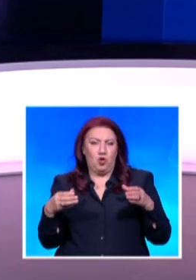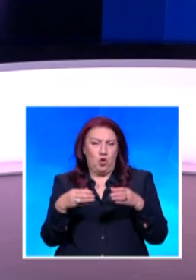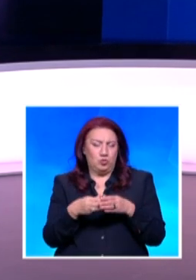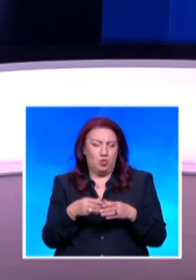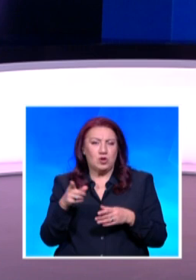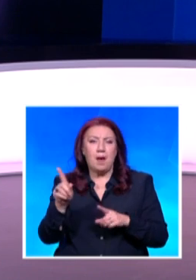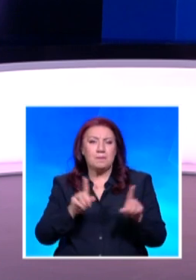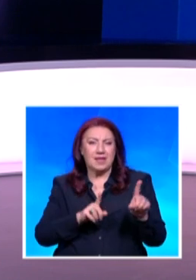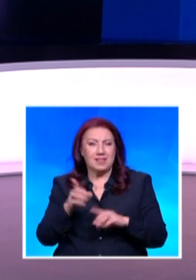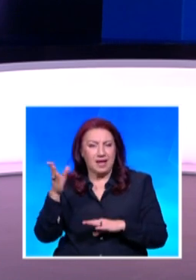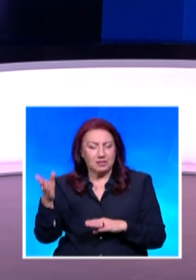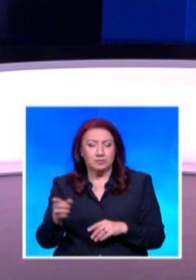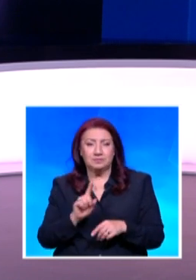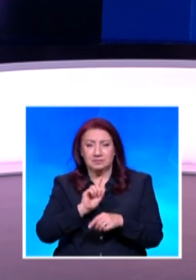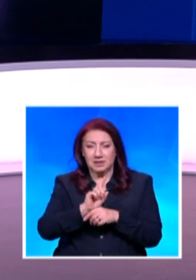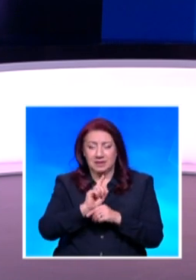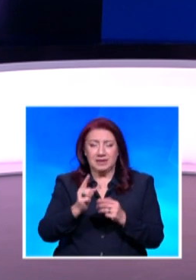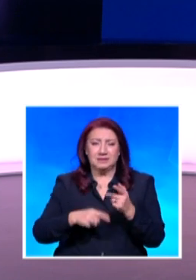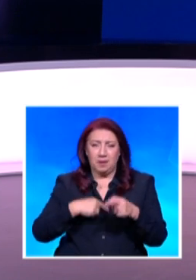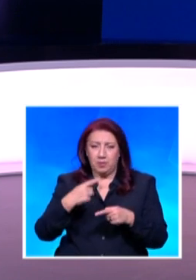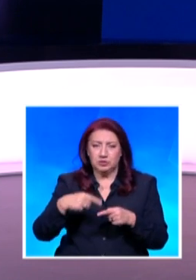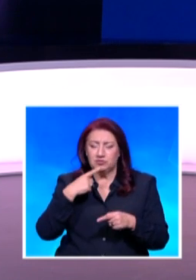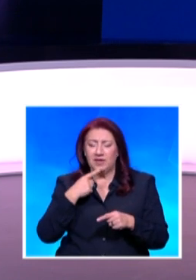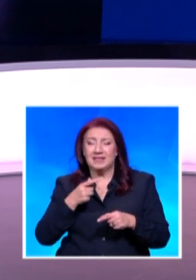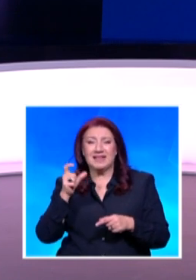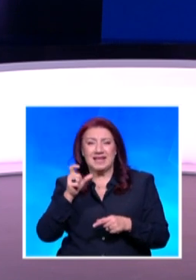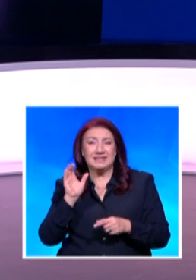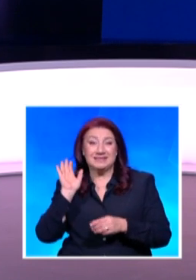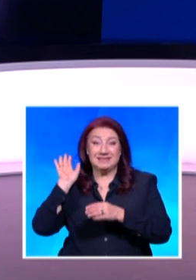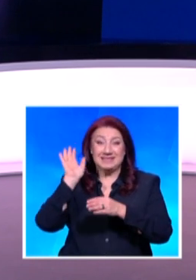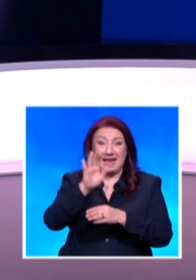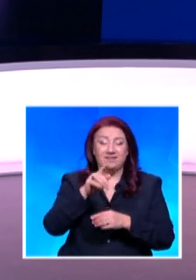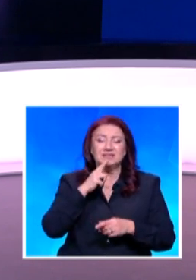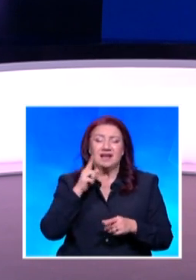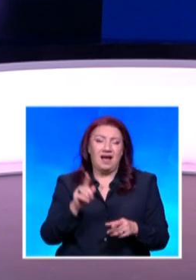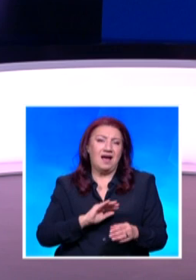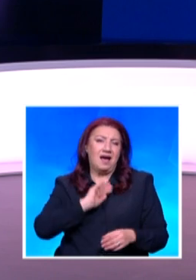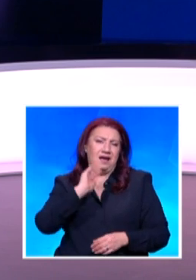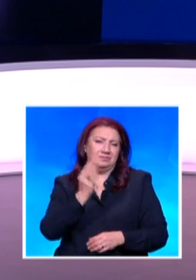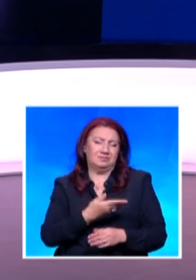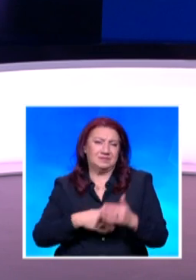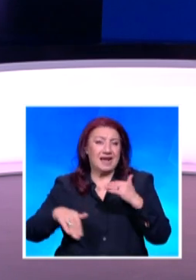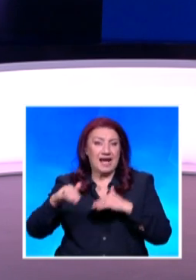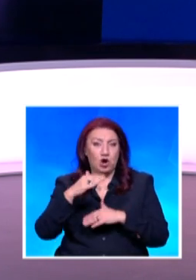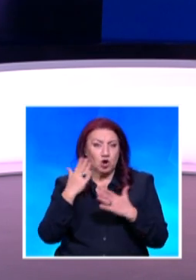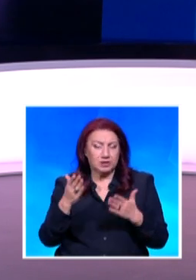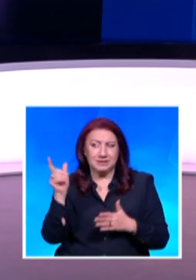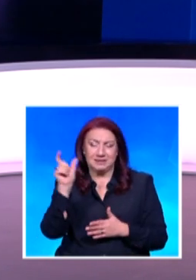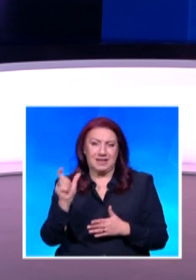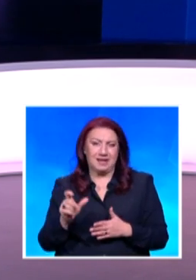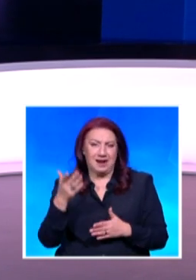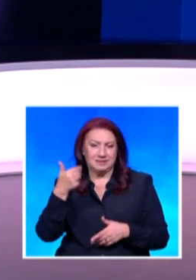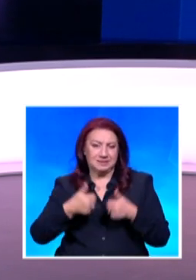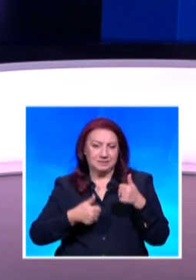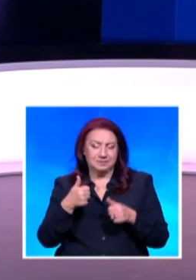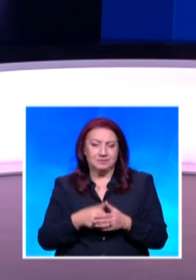гейма. 11-те последователни сервиса са рекорда за италианската волейболна суперлига. Любопитни разкрития около грижите, полагани